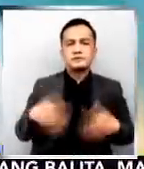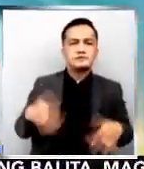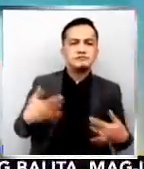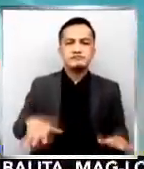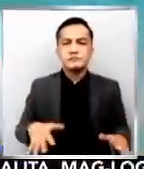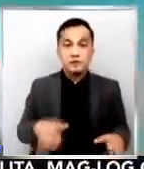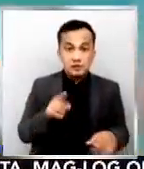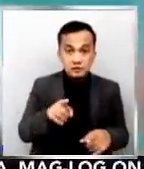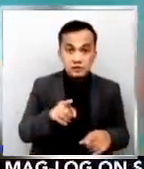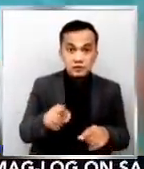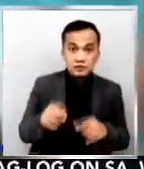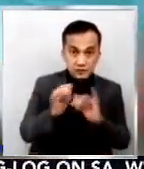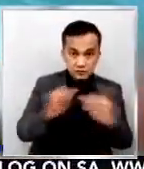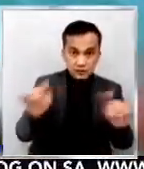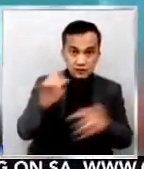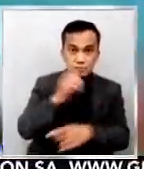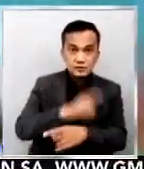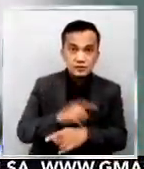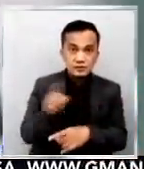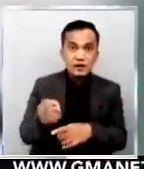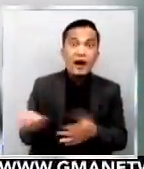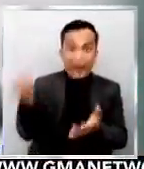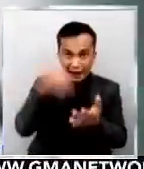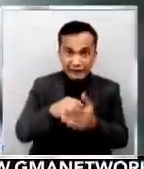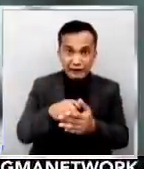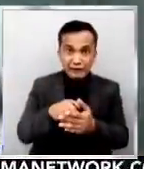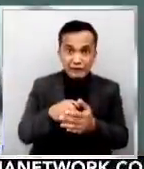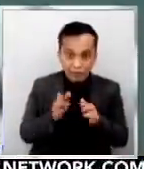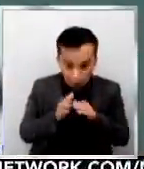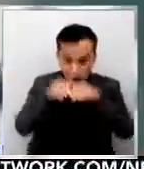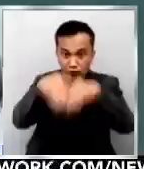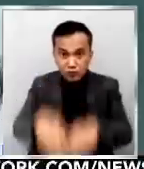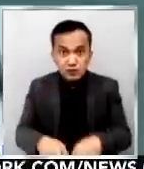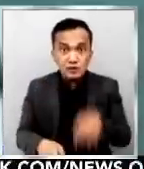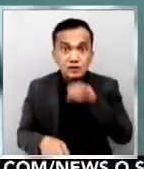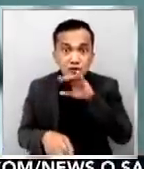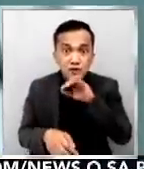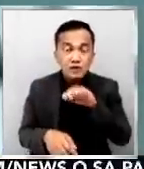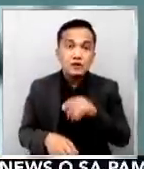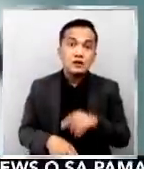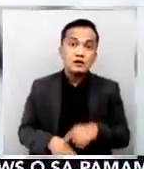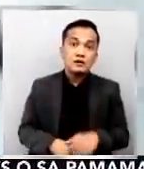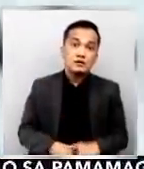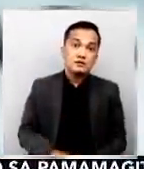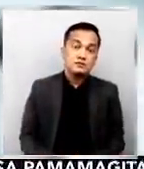yon, umulit pa raw sa pag-dive si Lola Remedios.